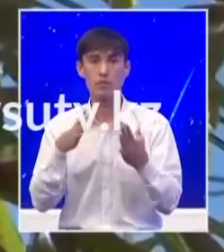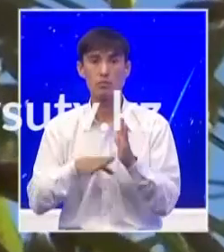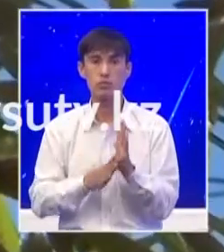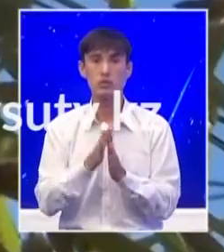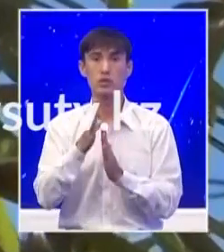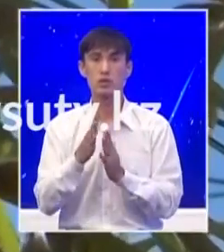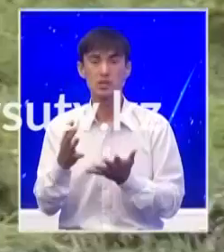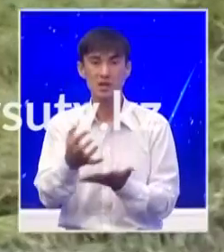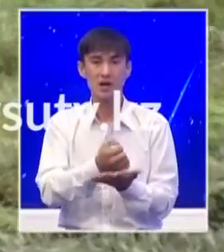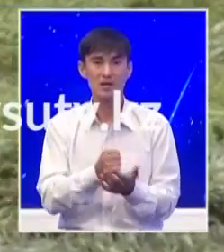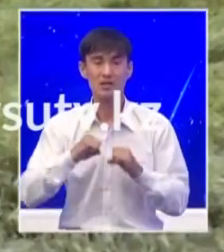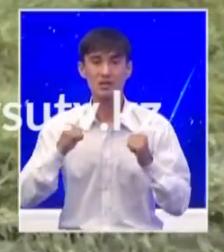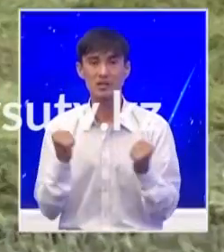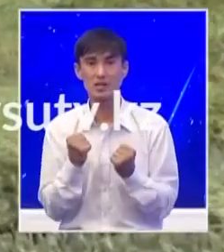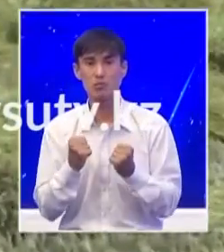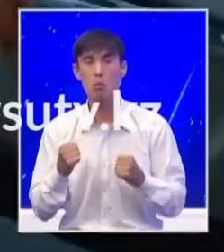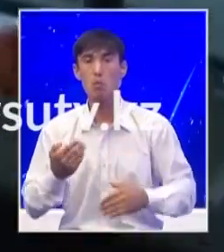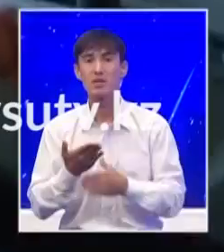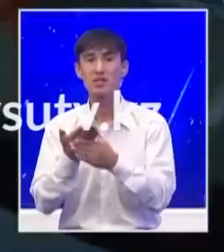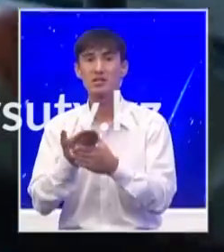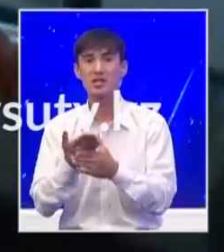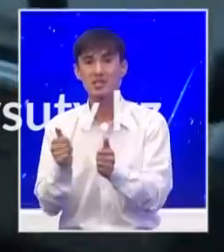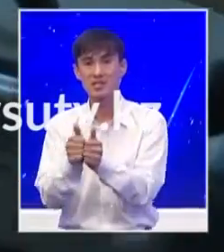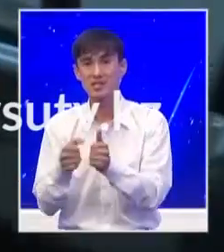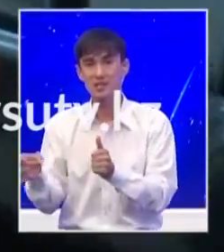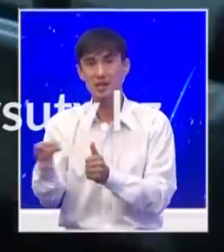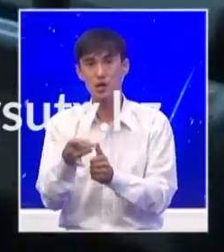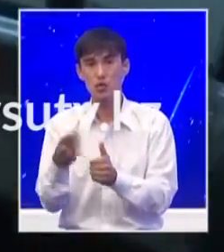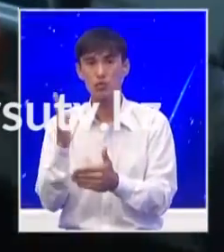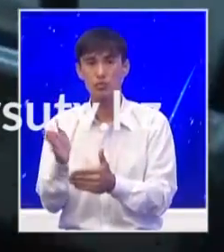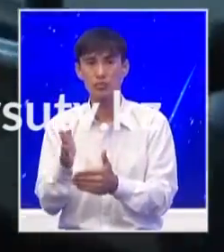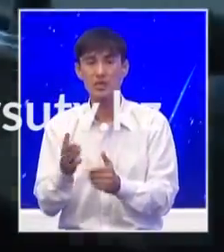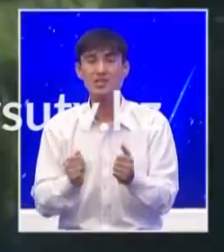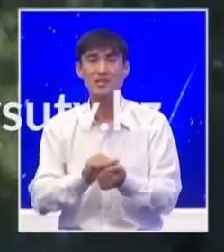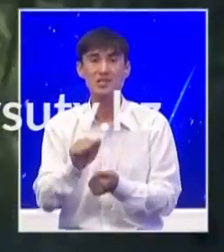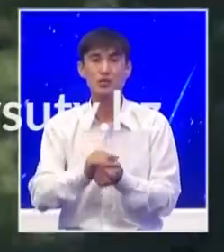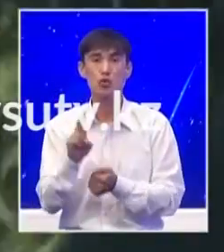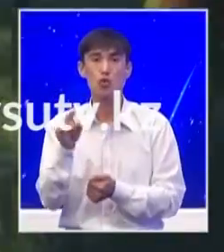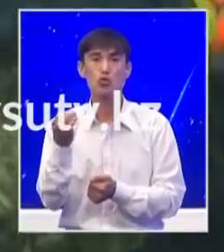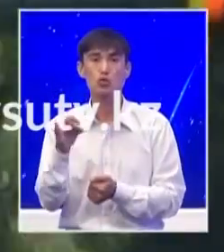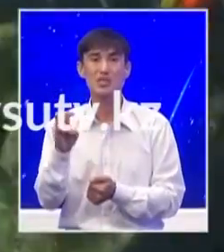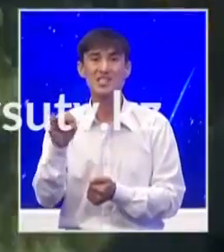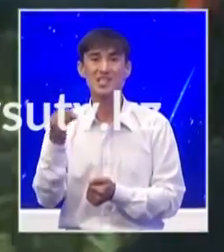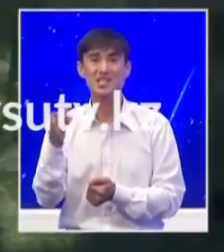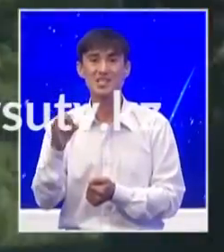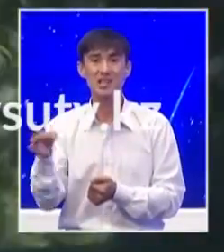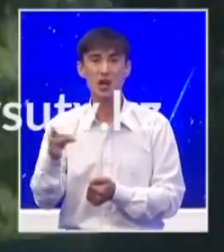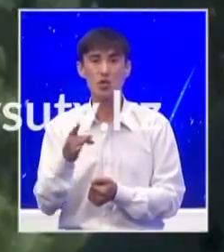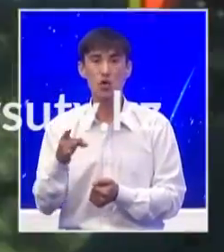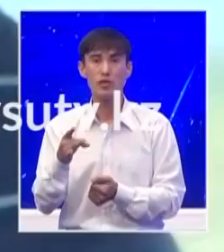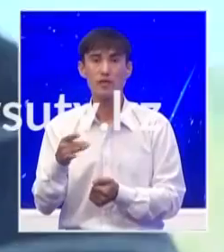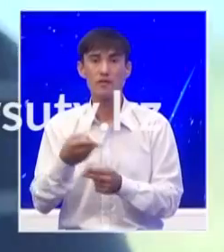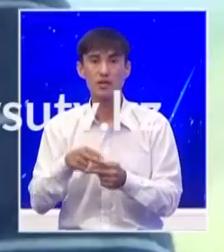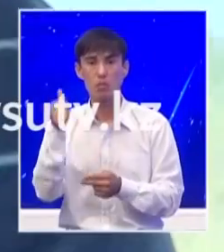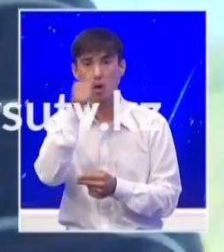подушку безопасности на зиму, но и поддержать несколько соседних районов. Из-за засухи Коксусский, Ескельдинский и Кербулакский районы в